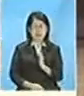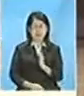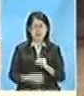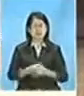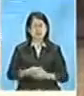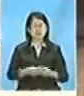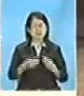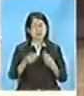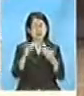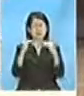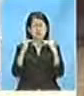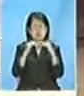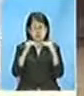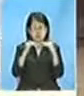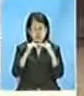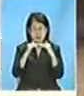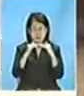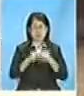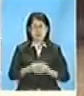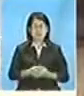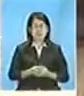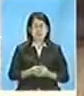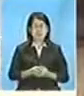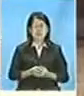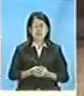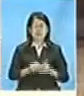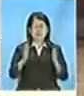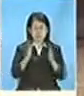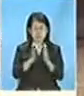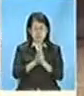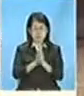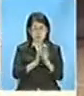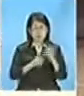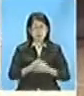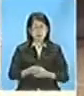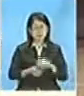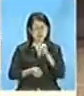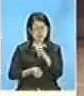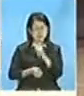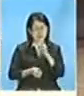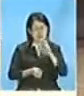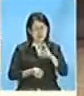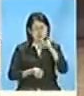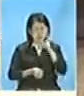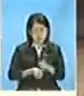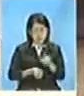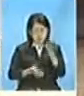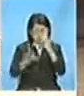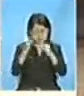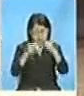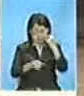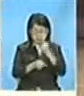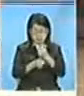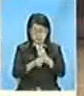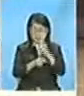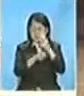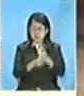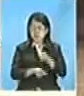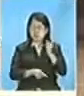ความเป็นธรรมและยึดประมวลจริยธรรมของวุฒิสภาเป็นแนวทางปฏิบัติตนมาโดยตล